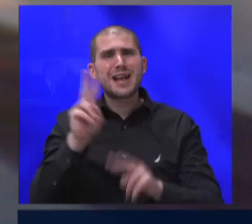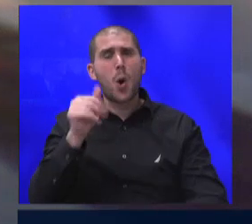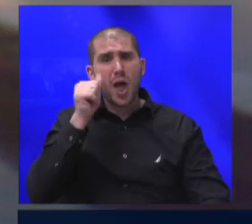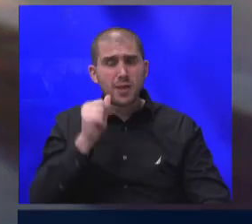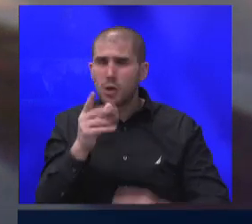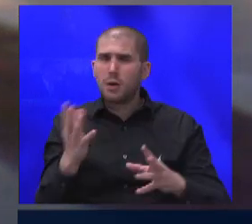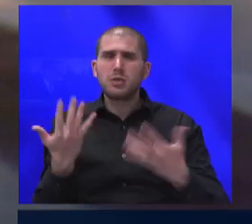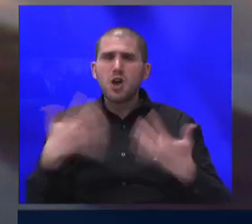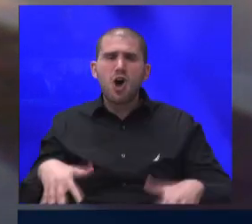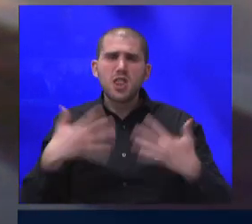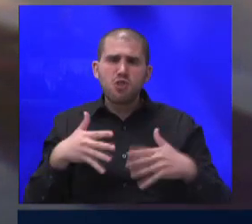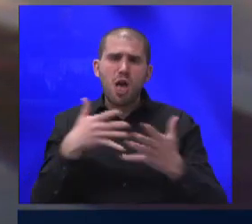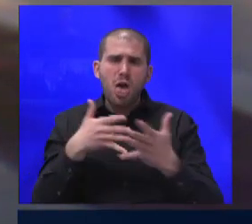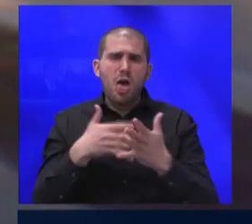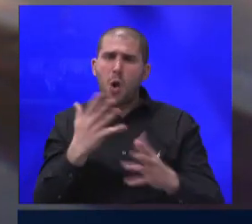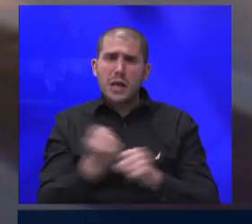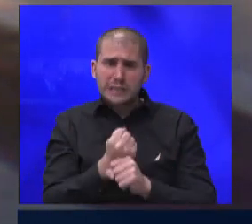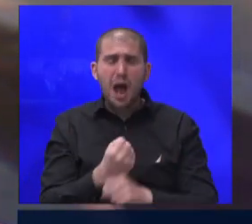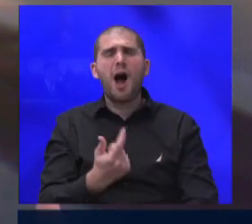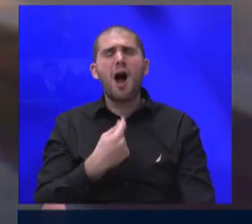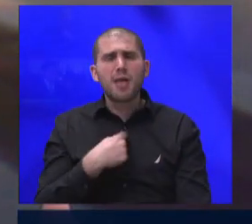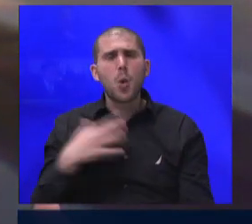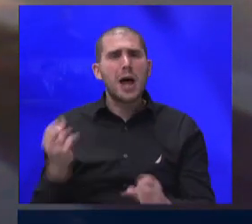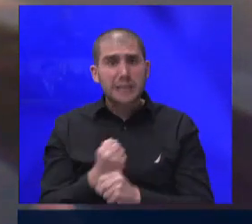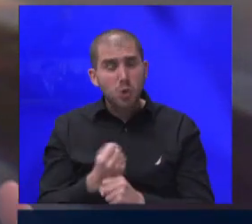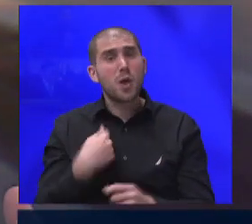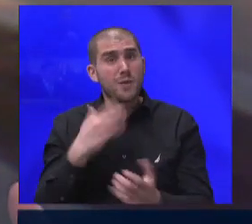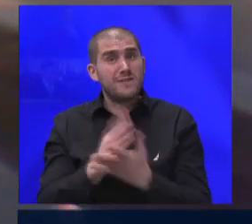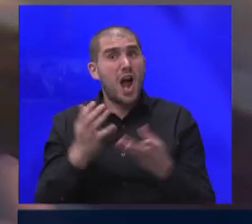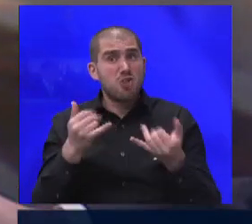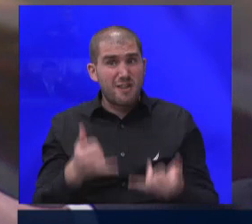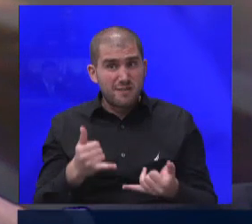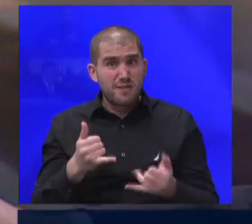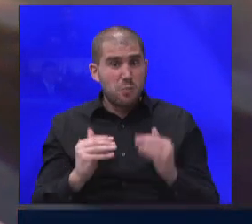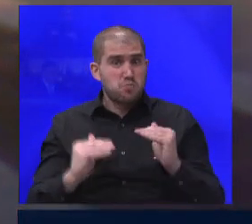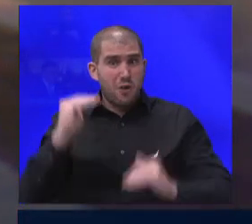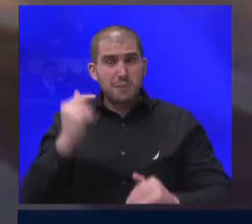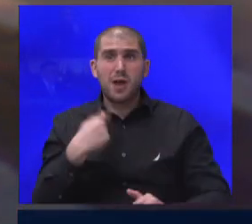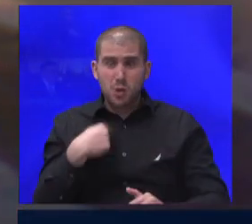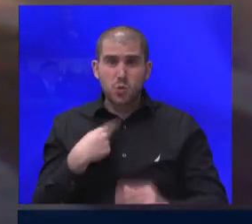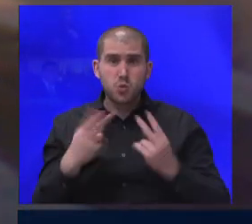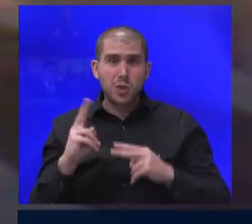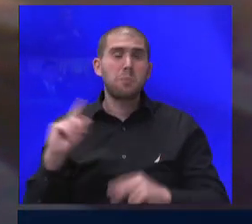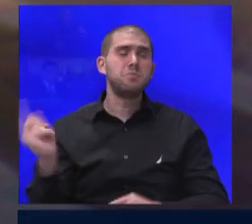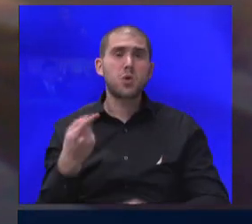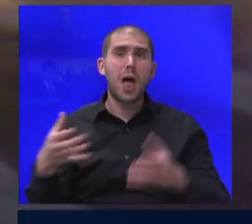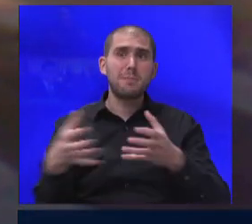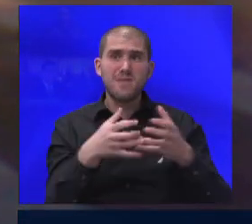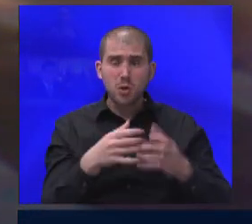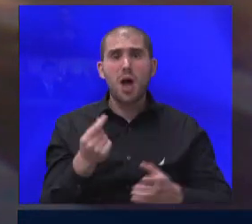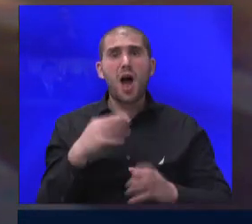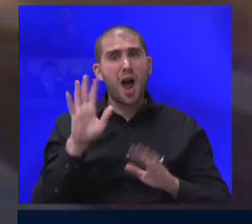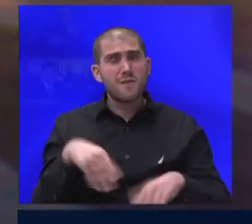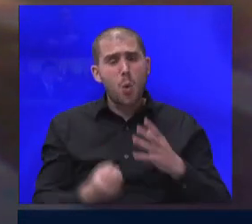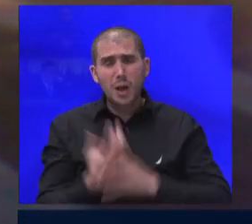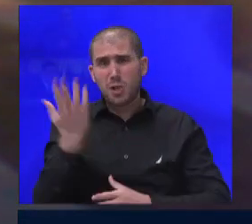מהן. אנחנו הצלחנו ואנחנו כבר היום מובילים, ואנחנו יותר גדולים מכל שאר המפלגות, למרות שהוקמנו רק לפני 5 שבועות.